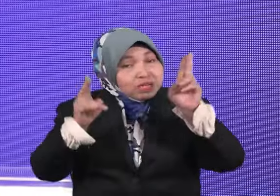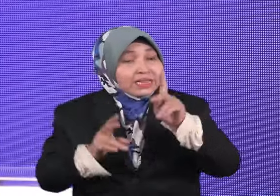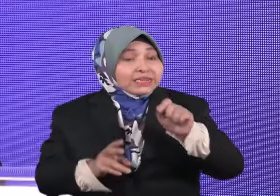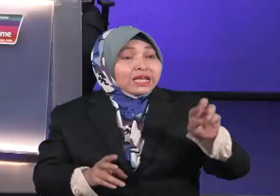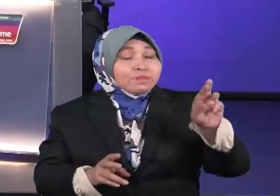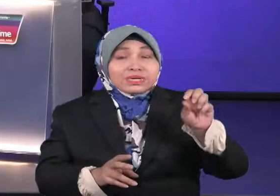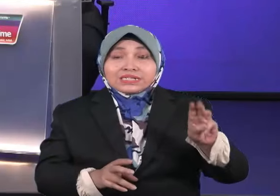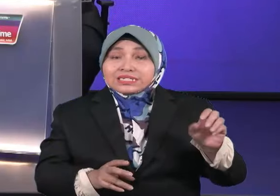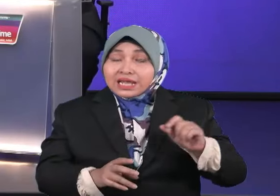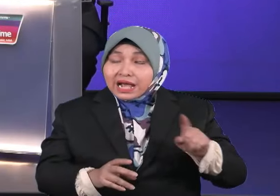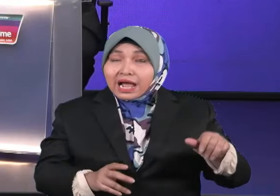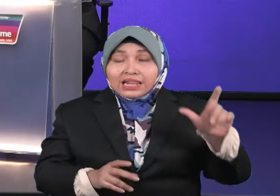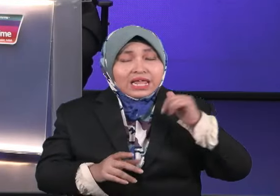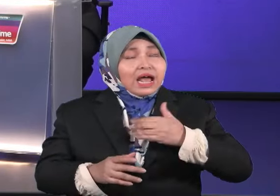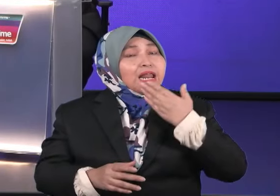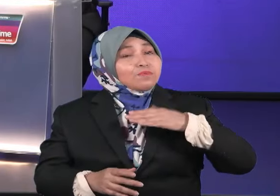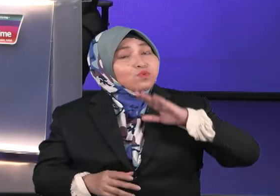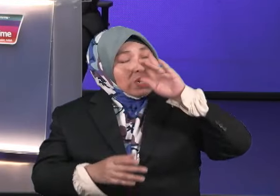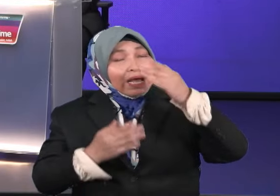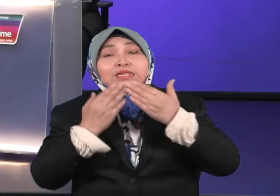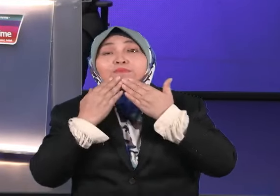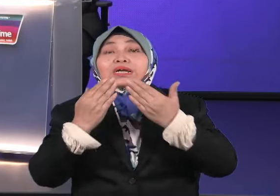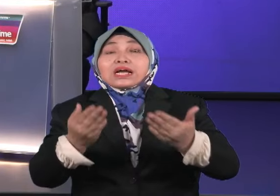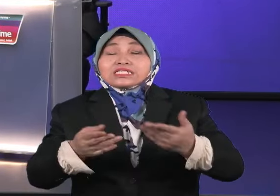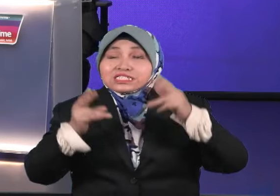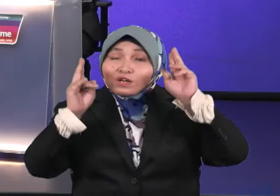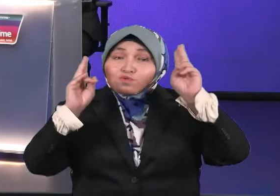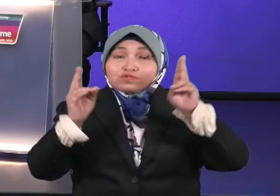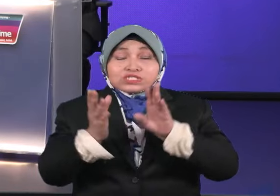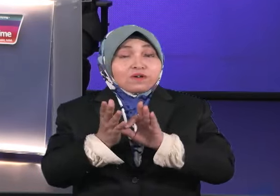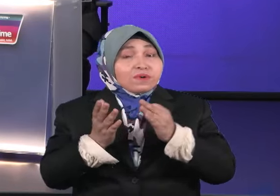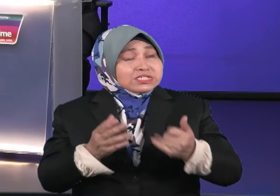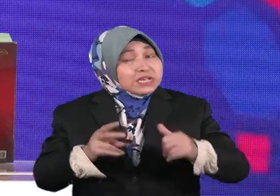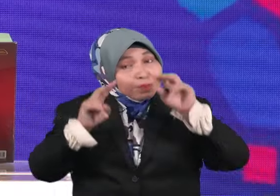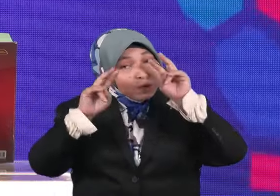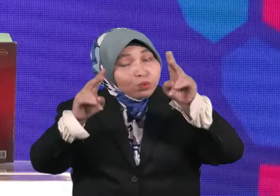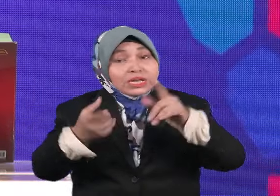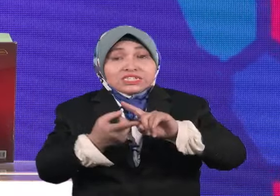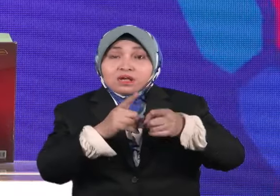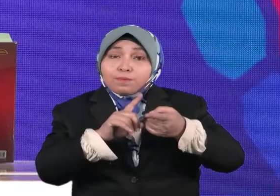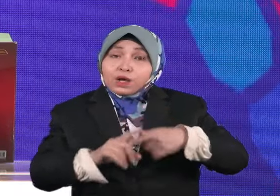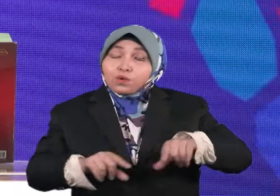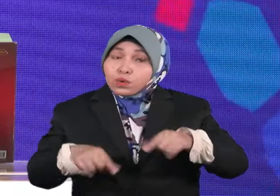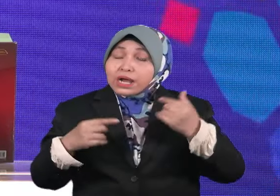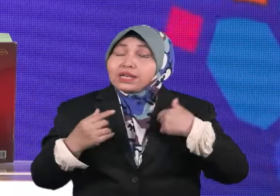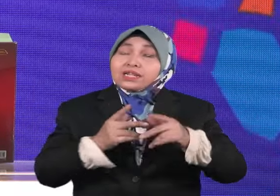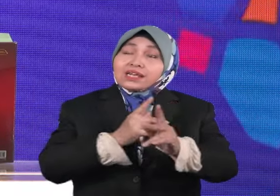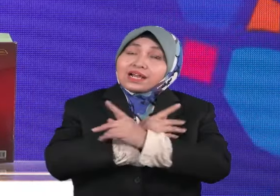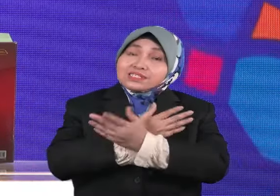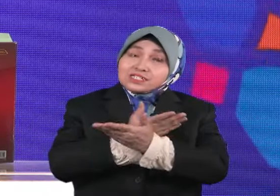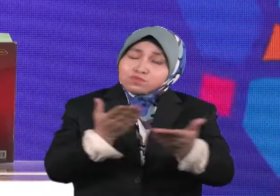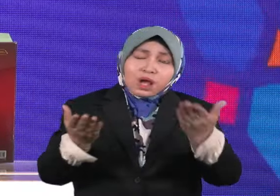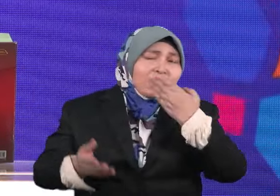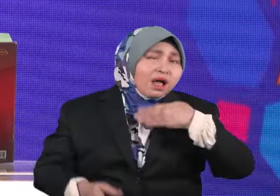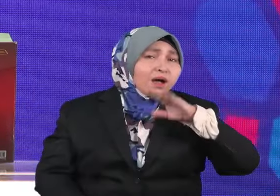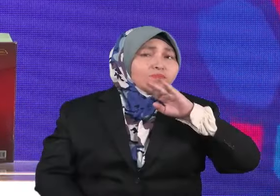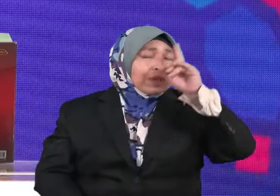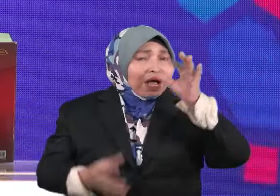Ali. Silakan. Baik, alhamdulillah, terima kasih Fadhil Ustaz Tuan Fazrul, penonton-penonton, sahabat-sahabat Al-Quran yang dikasihi sekalian. Alhamdulillah,